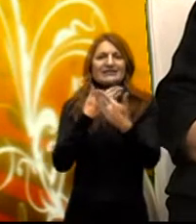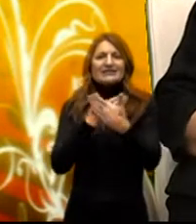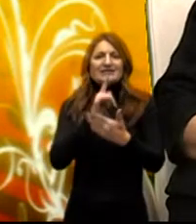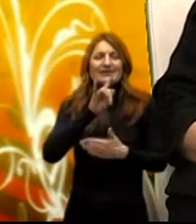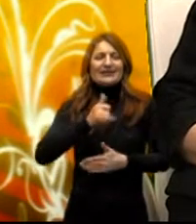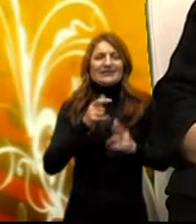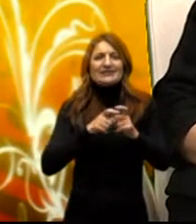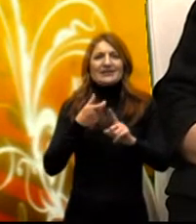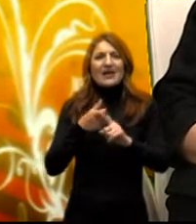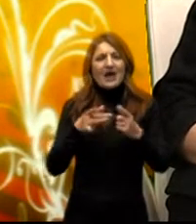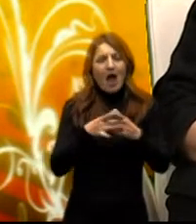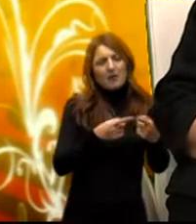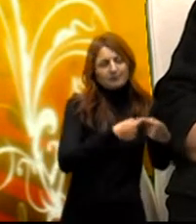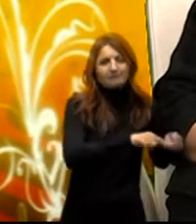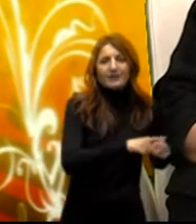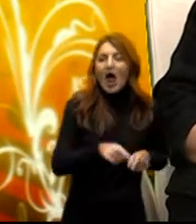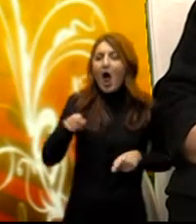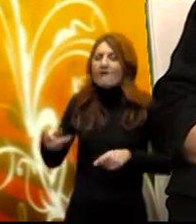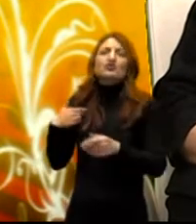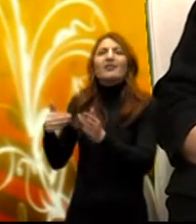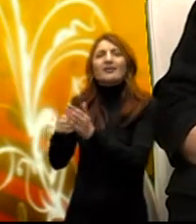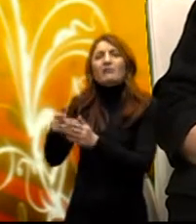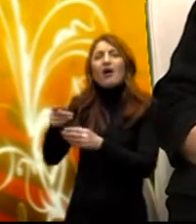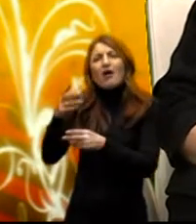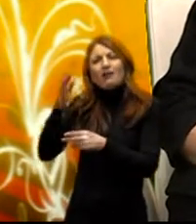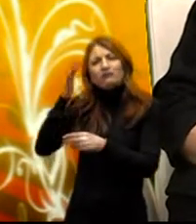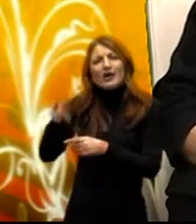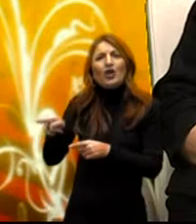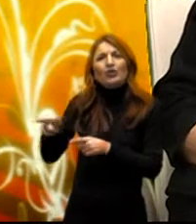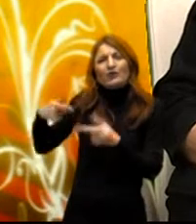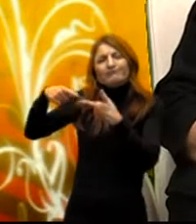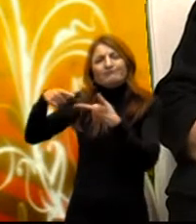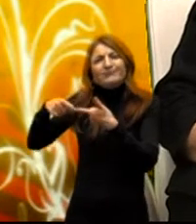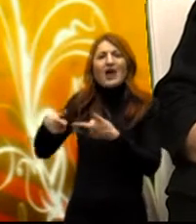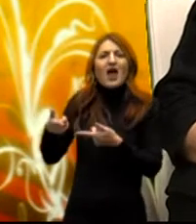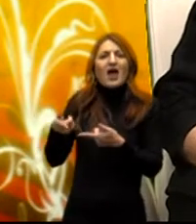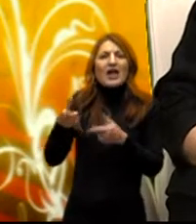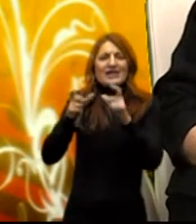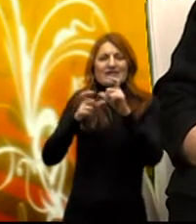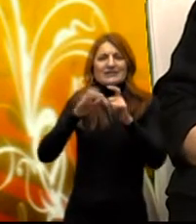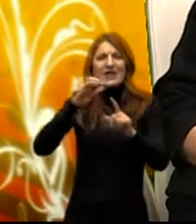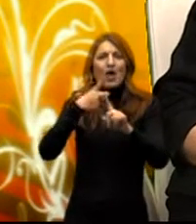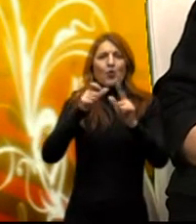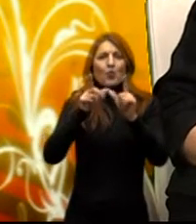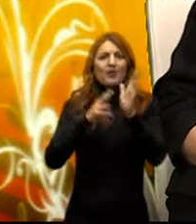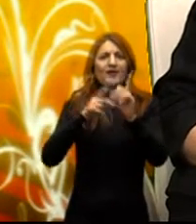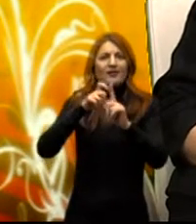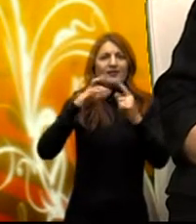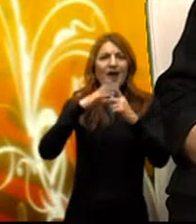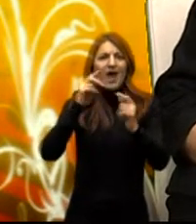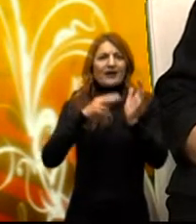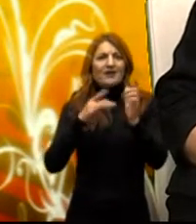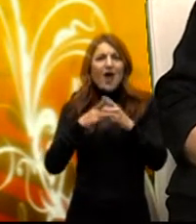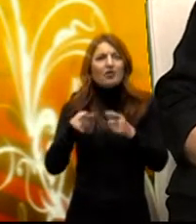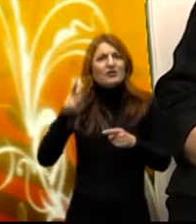što nas treba brinuti, to su sekundarne ili simptomatske glavobolje. One su simptom događanja u našoj glavi.